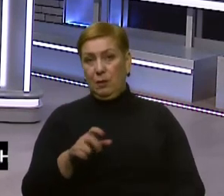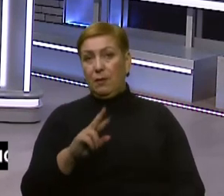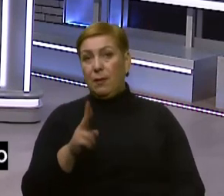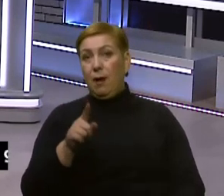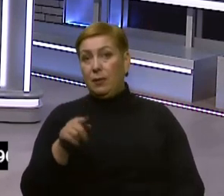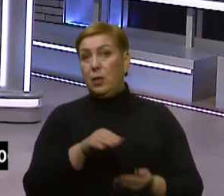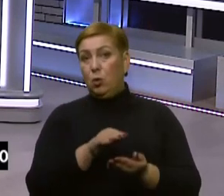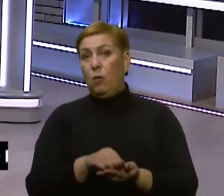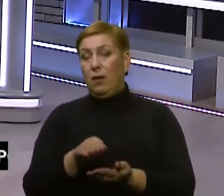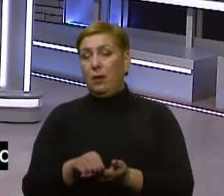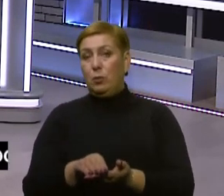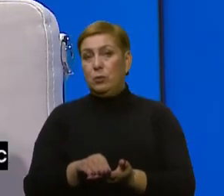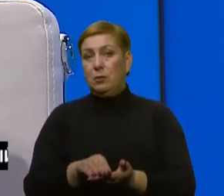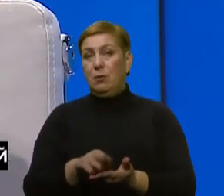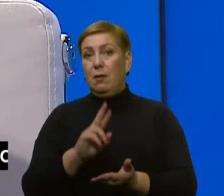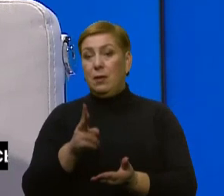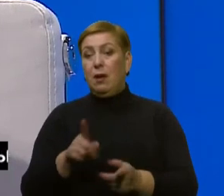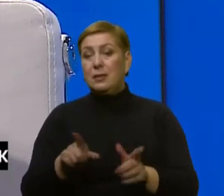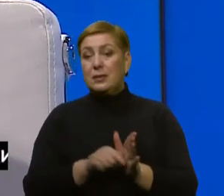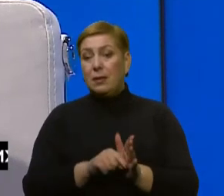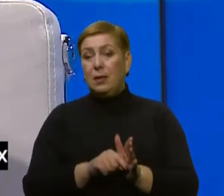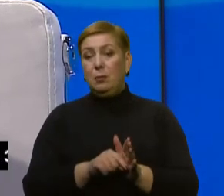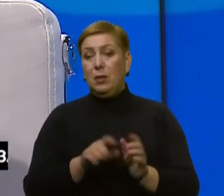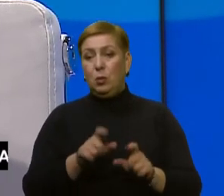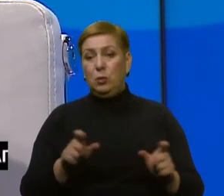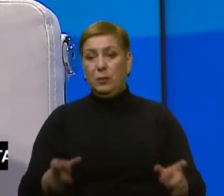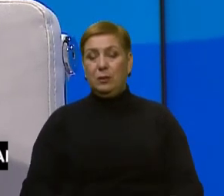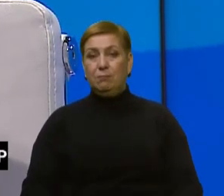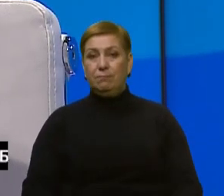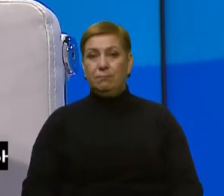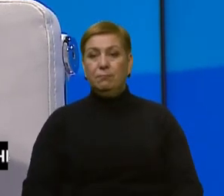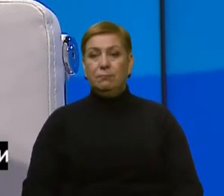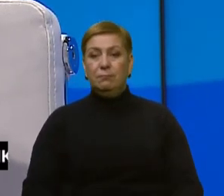Як їх ховають? Ну, як з такими людьми?